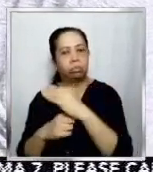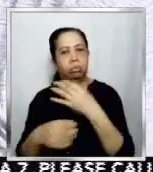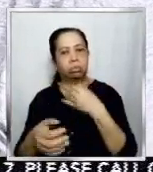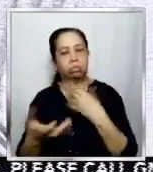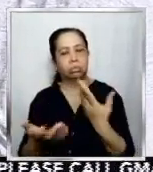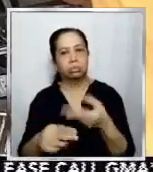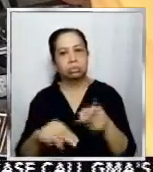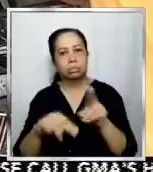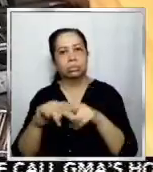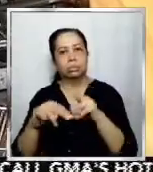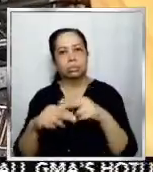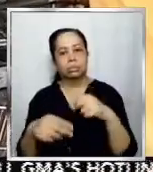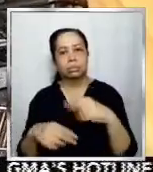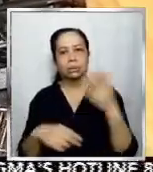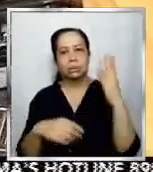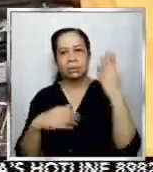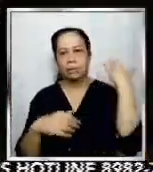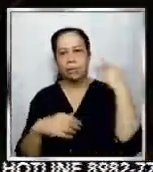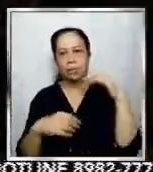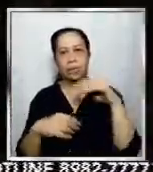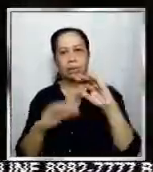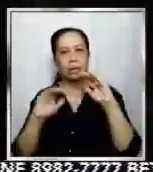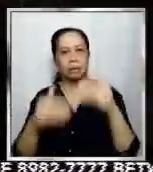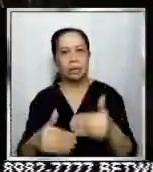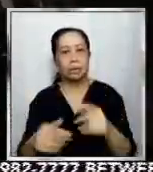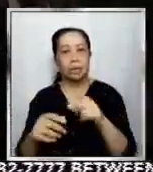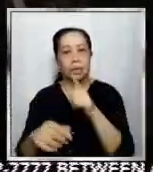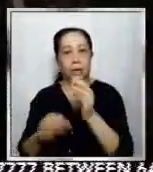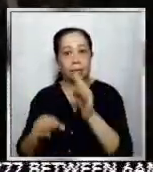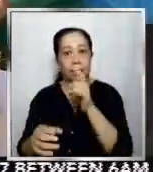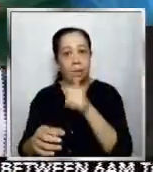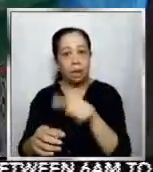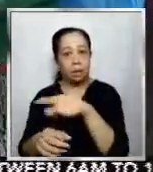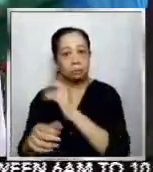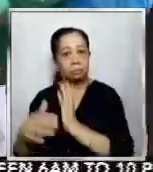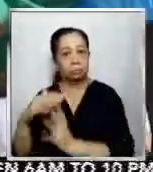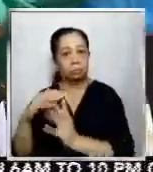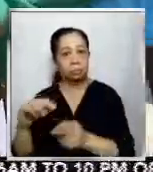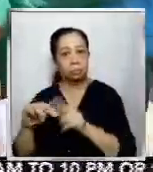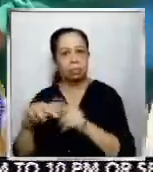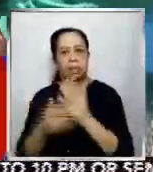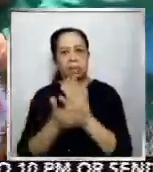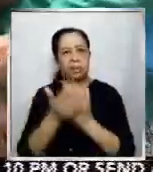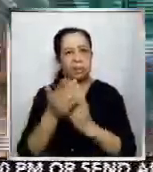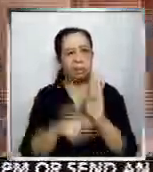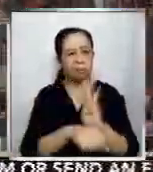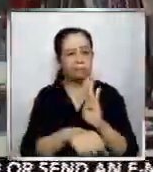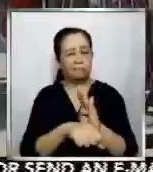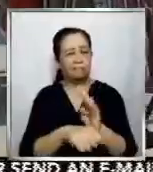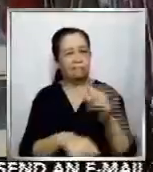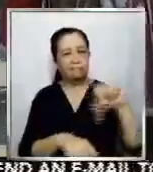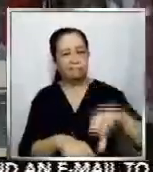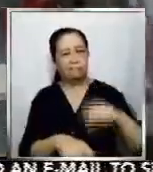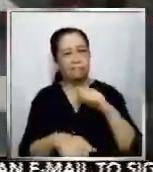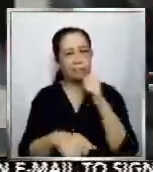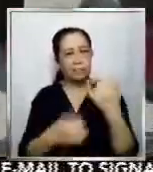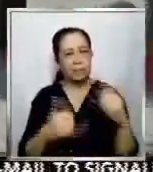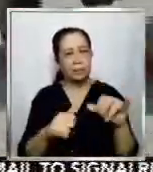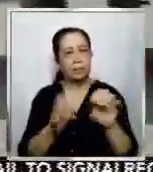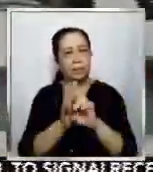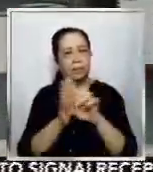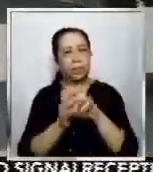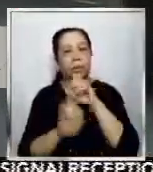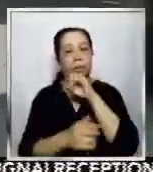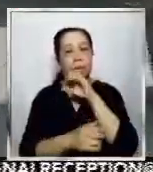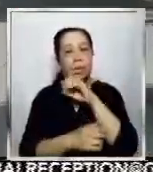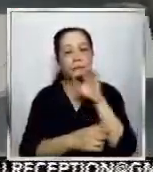yung lockdown. Pero kung ang iba nakakabawi na sa kita, hirap pa rin ang ilan nating kababayan. Tulad ni Lola Florinda na hindi